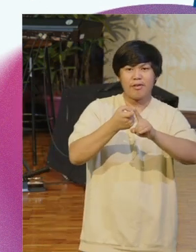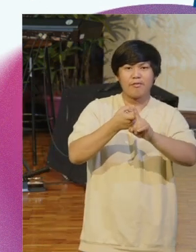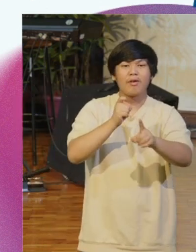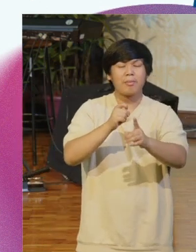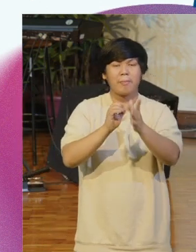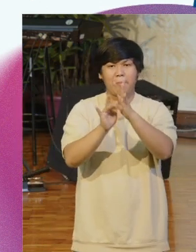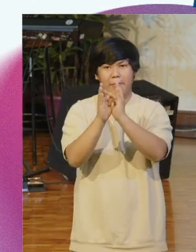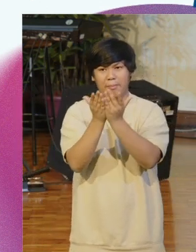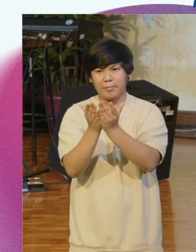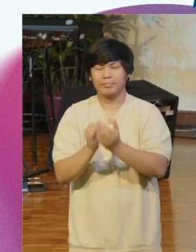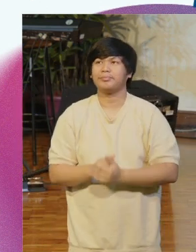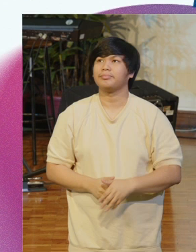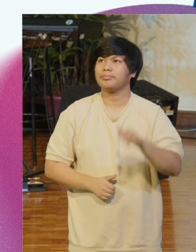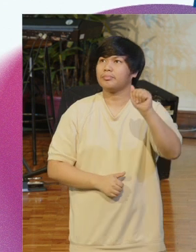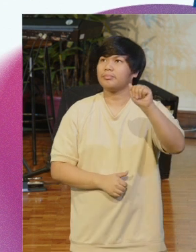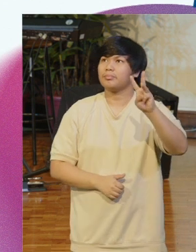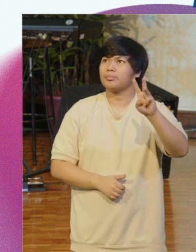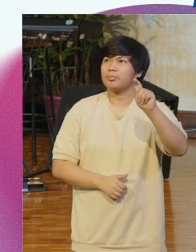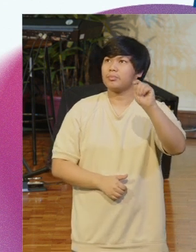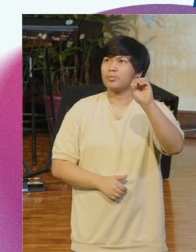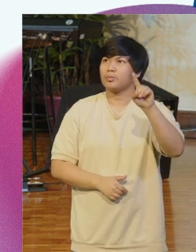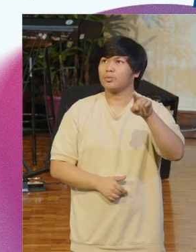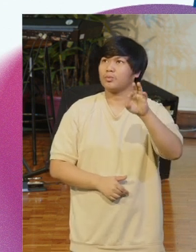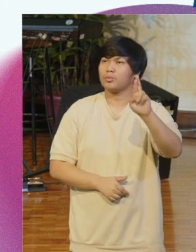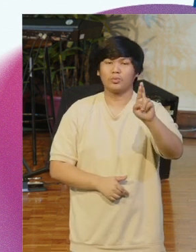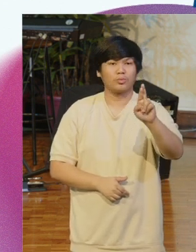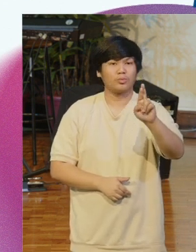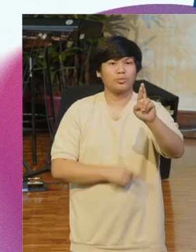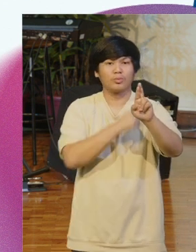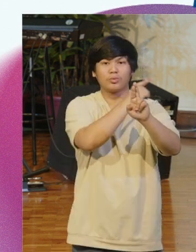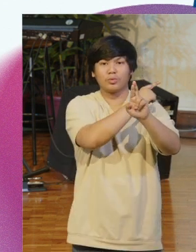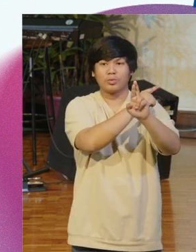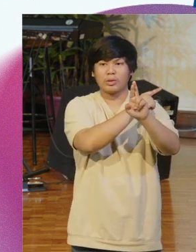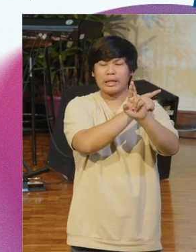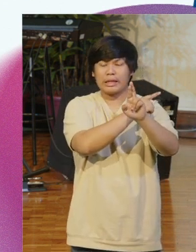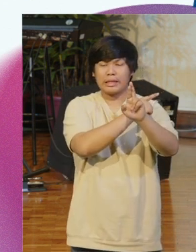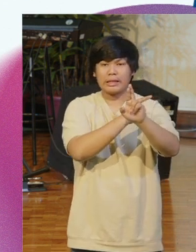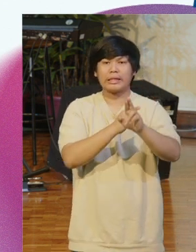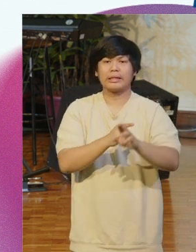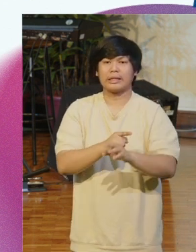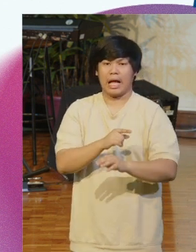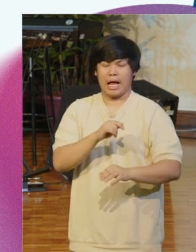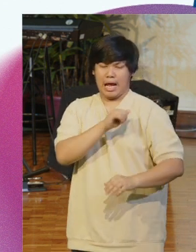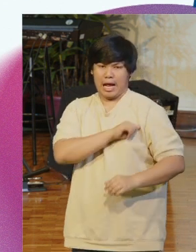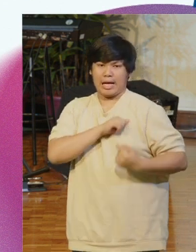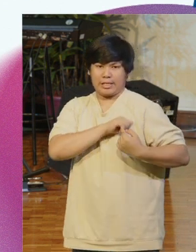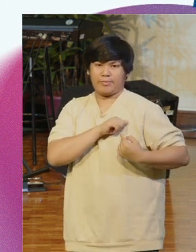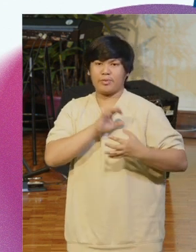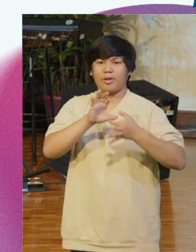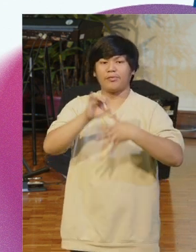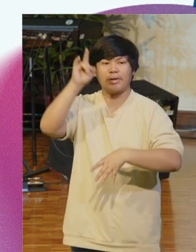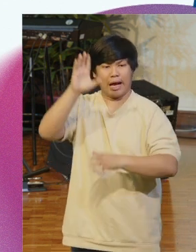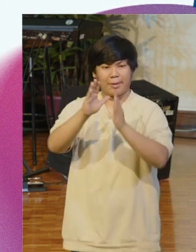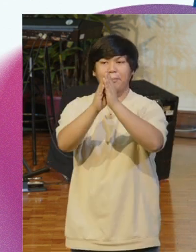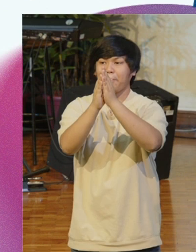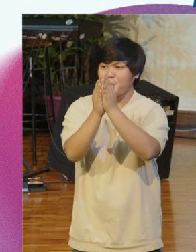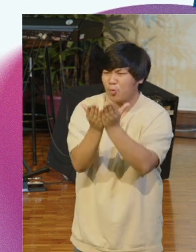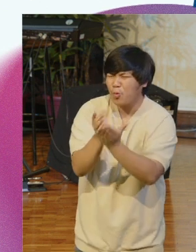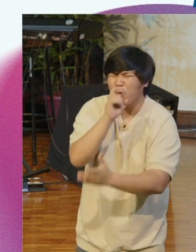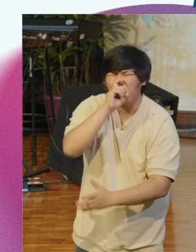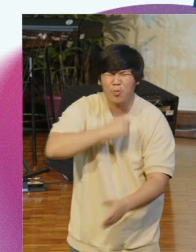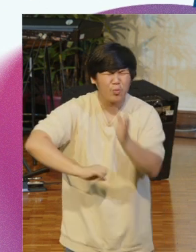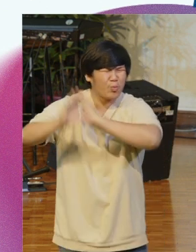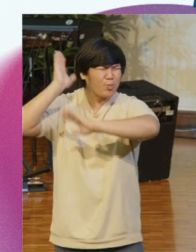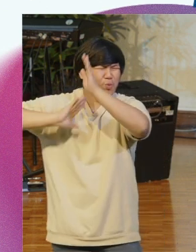sovereignty. Si A.W. Tozer, ang kanyang famous na book ay The Attributes of God. Isa pong